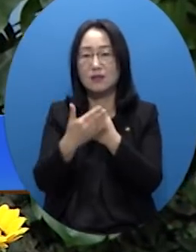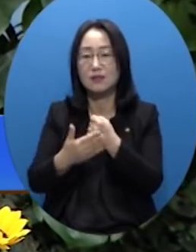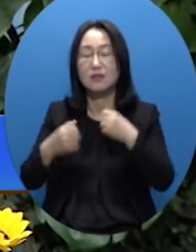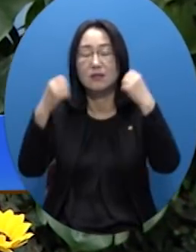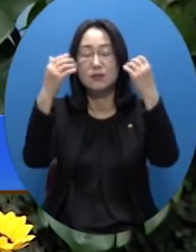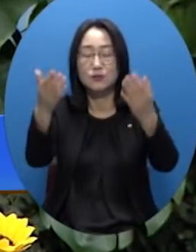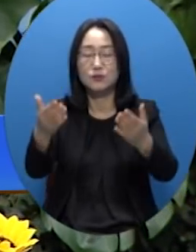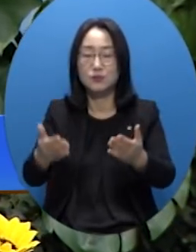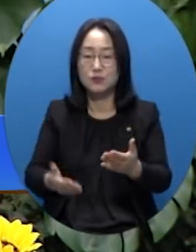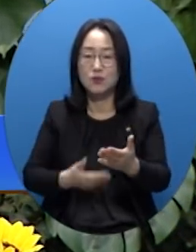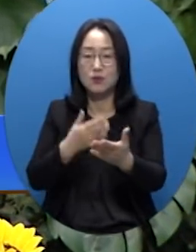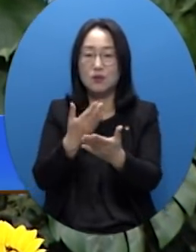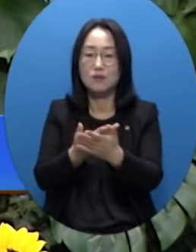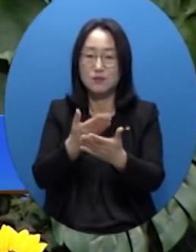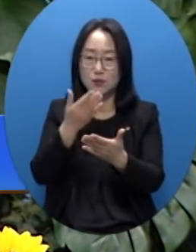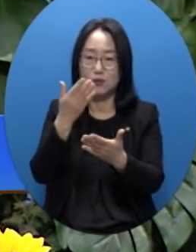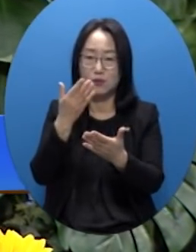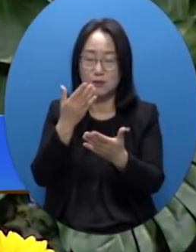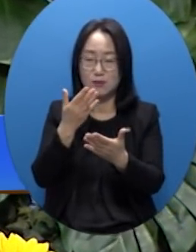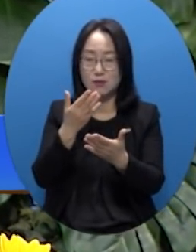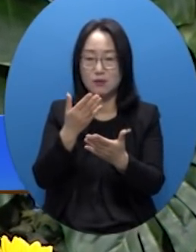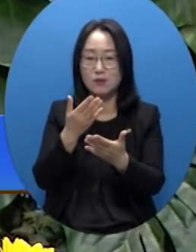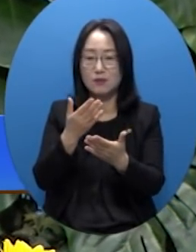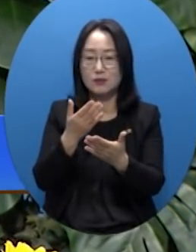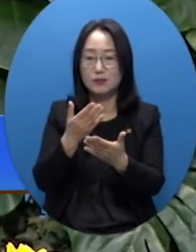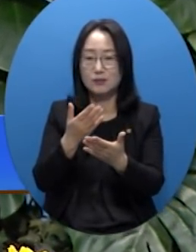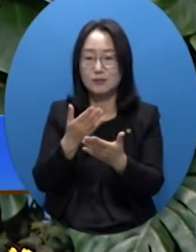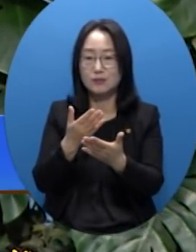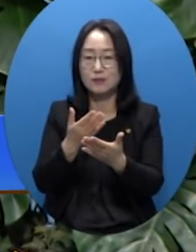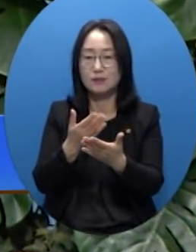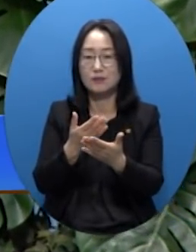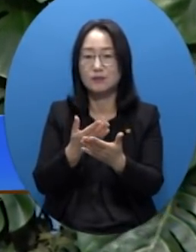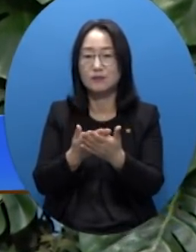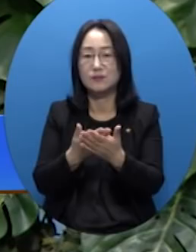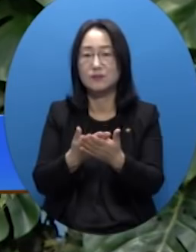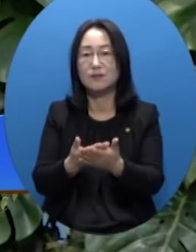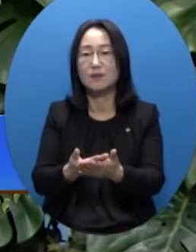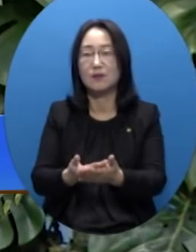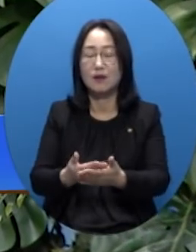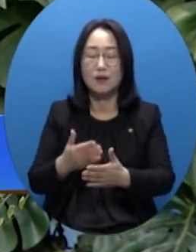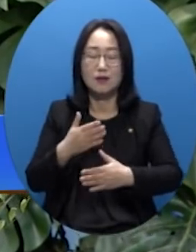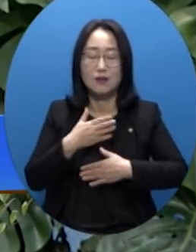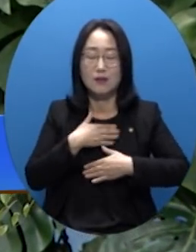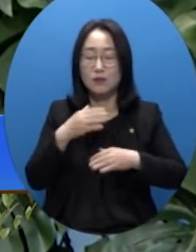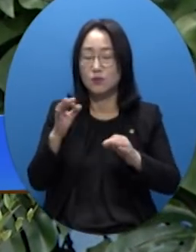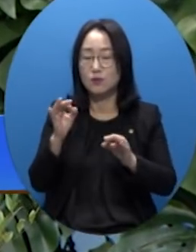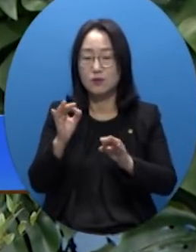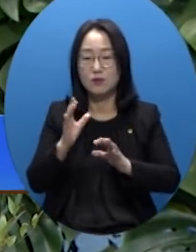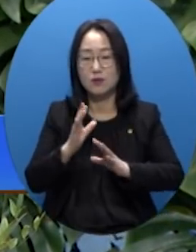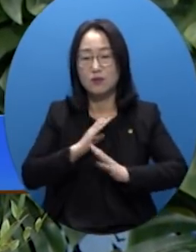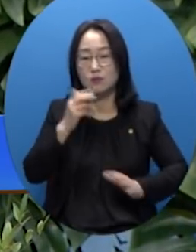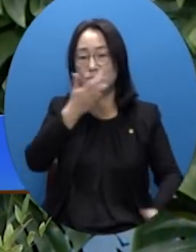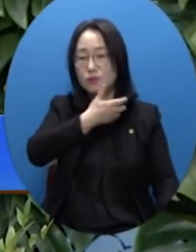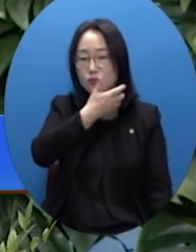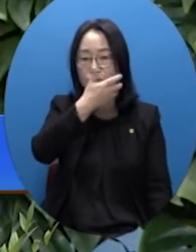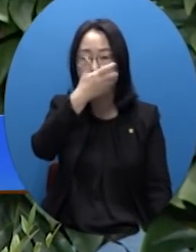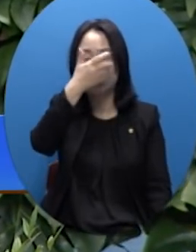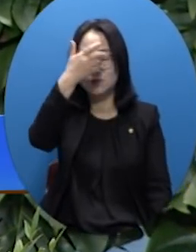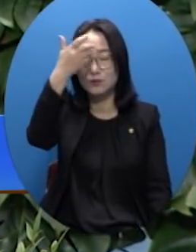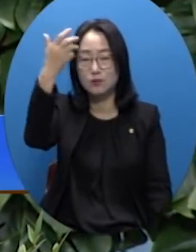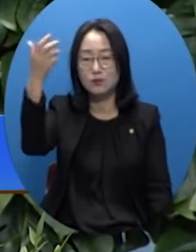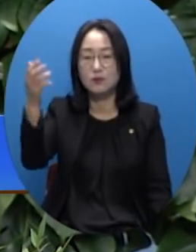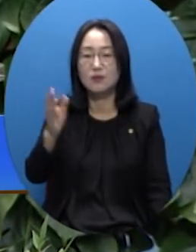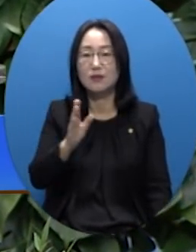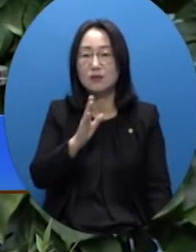를 쭉 업소 소 오 나의 도올 논어 옹